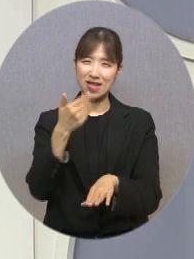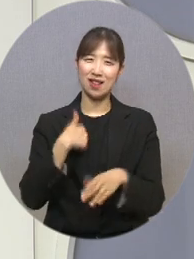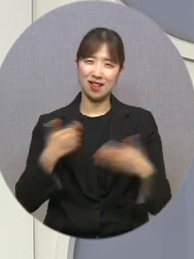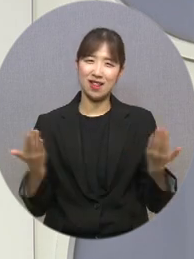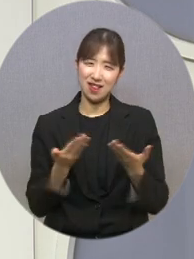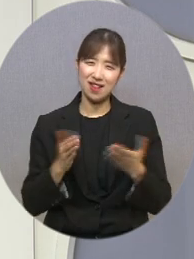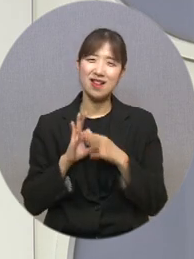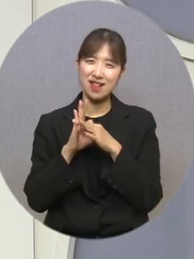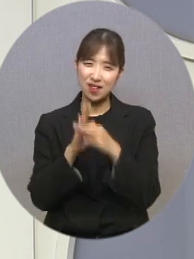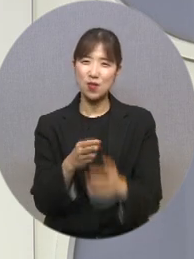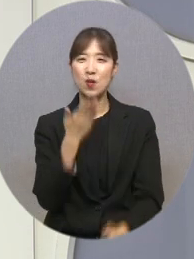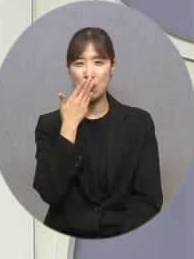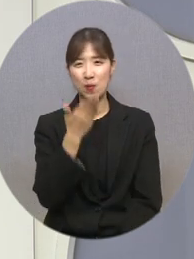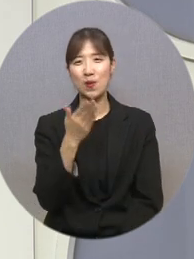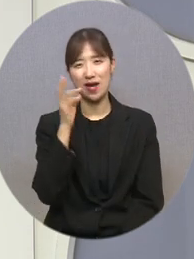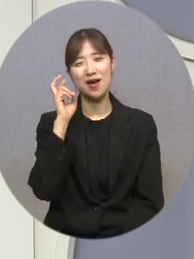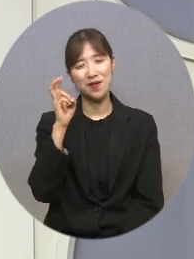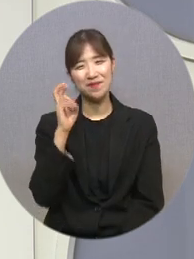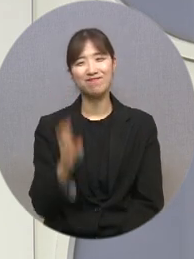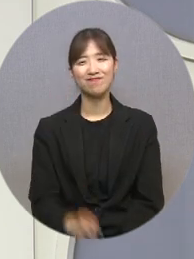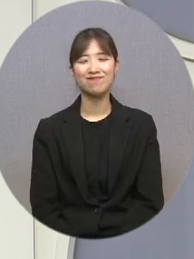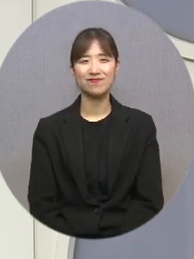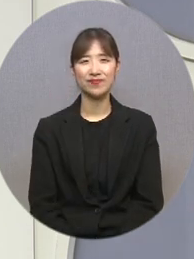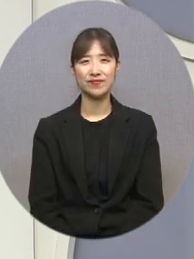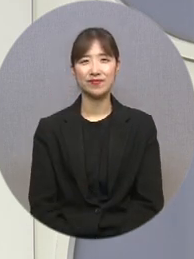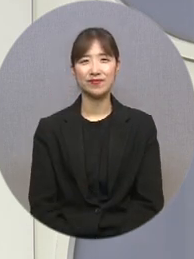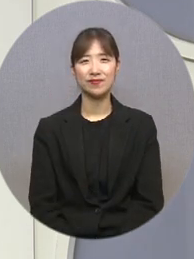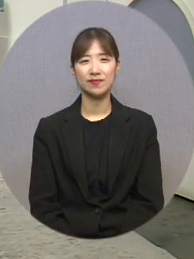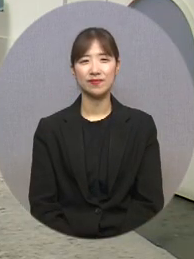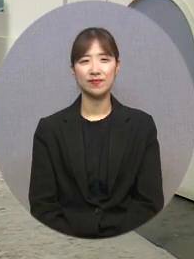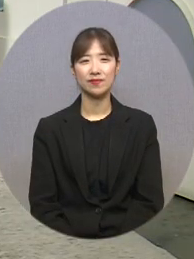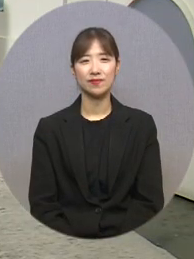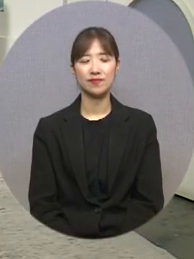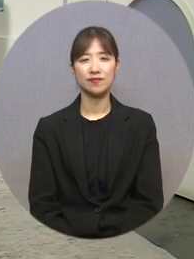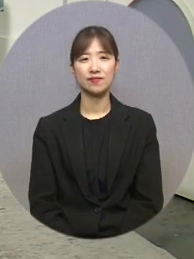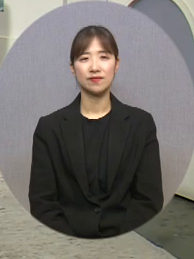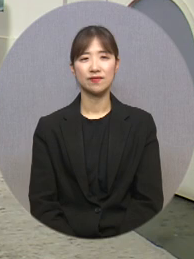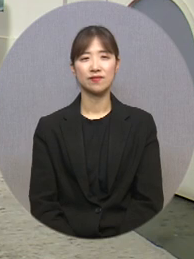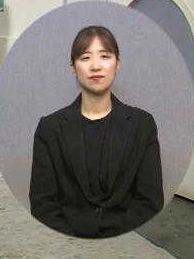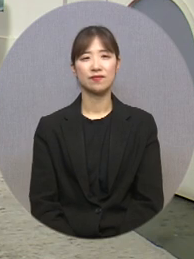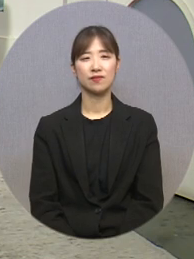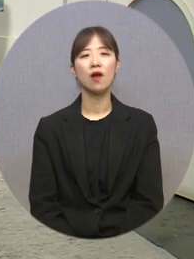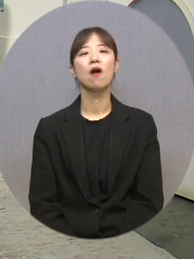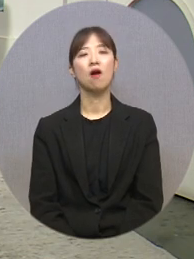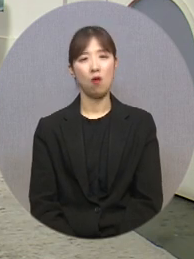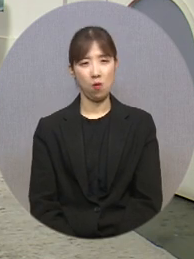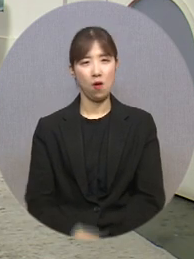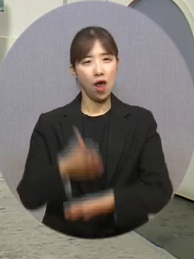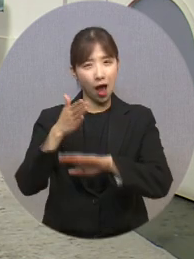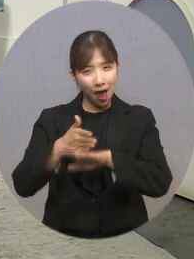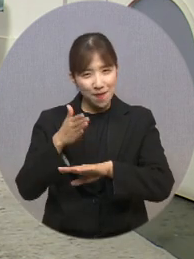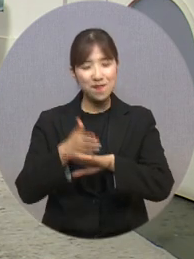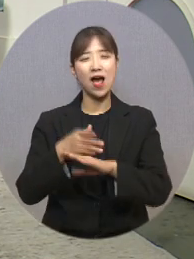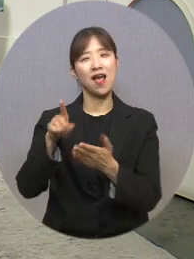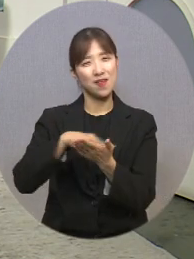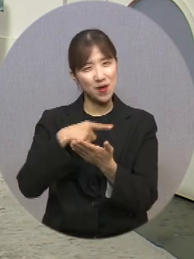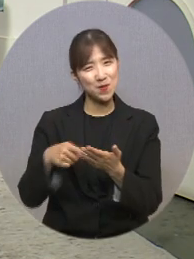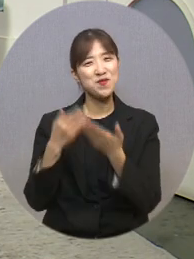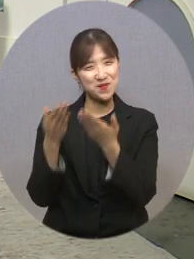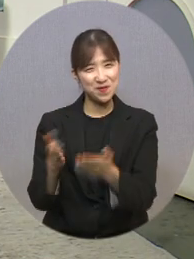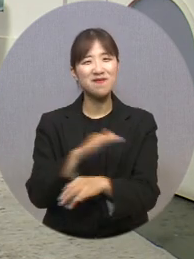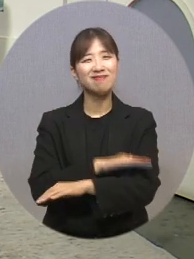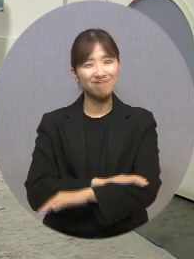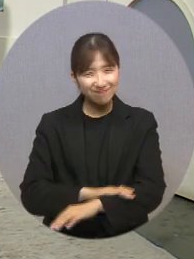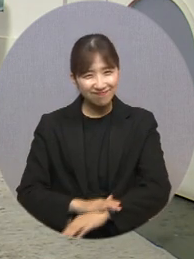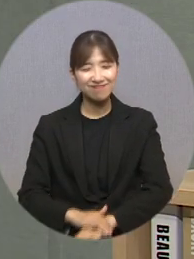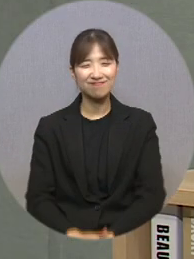더 하게 된 게 그분의 기도발이라고 생각합니다. 예, 감사에 대해서도 보답을 하실 줄 아시네요. 아, 예,